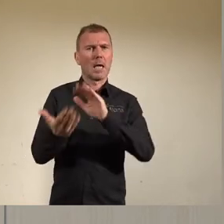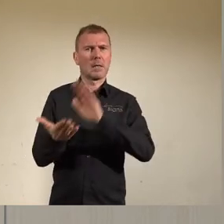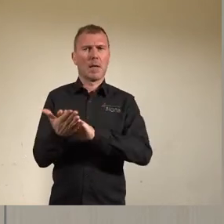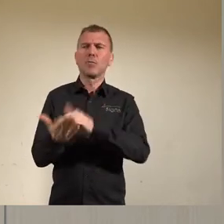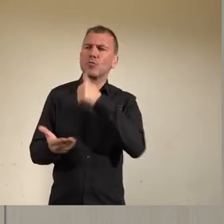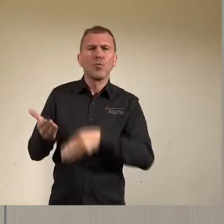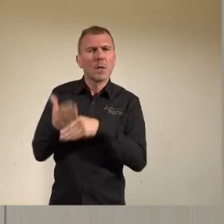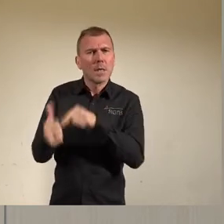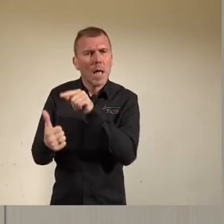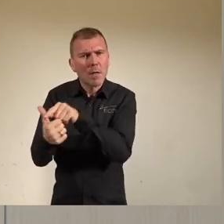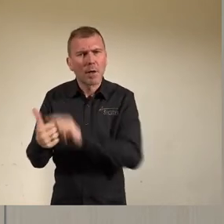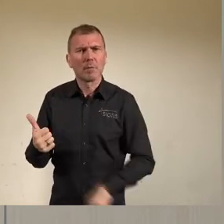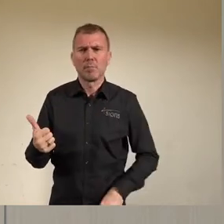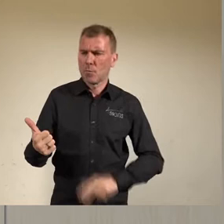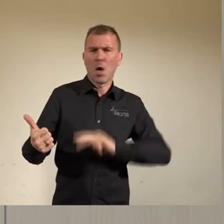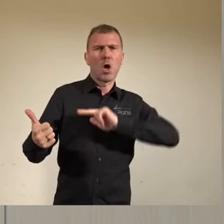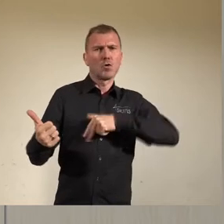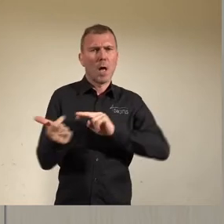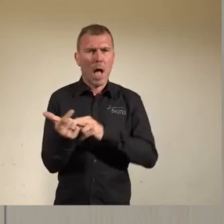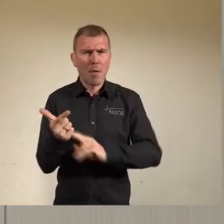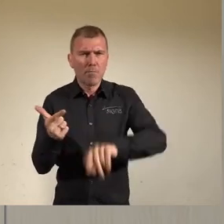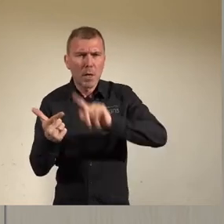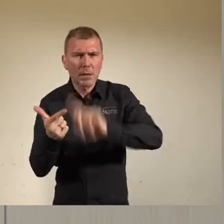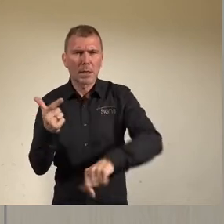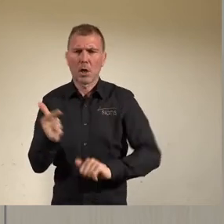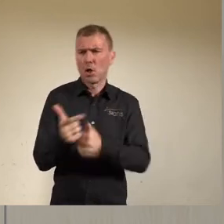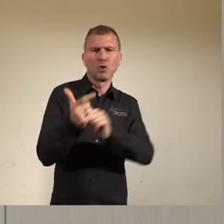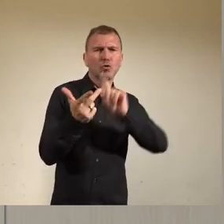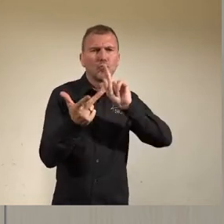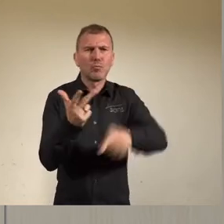der Jugendhilfe, sei es in der Sozialpolitik, der Kultur oder beim Sport.